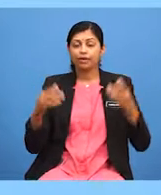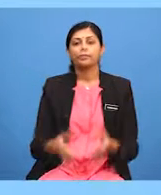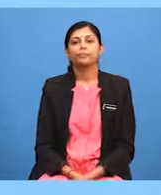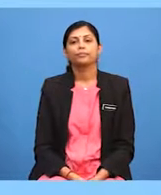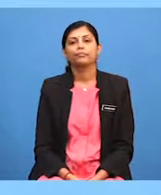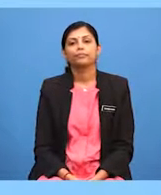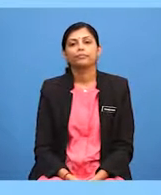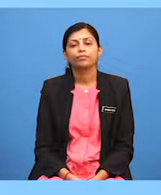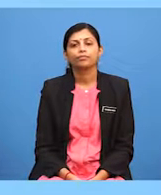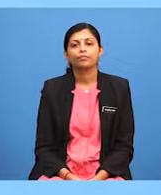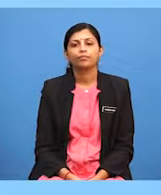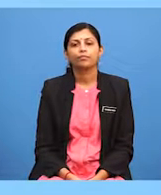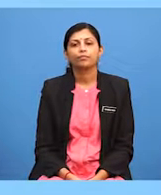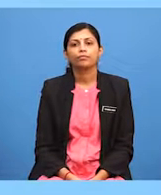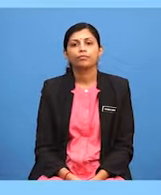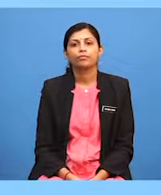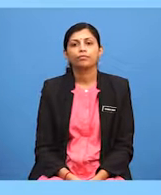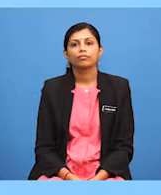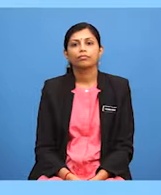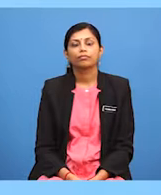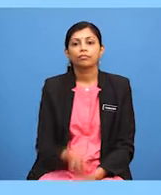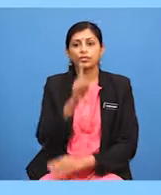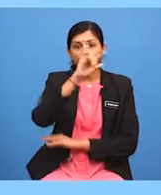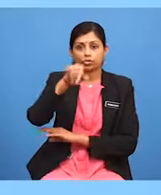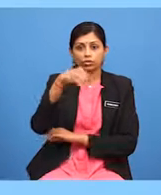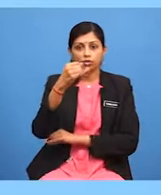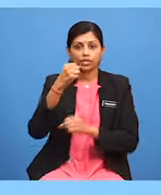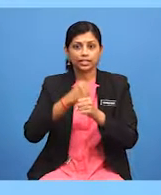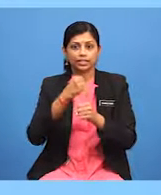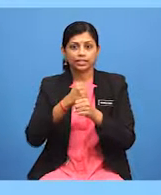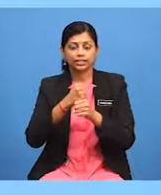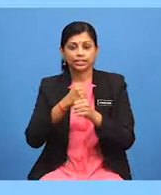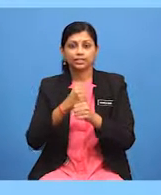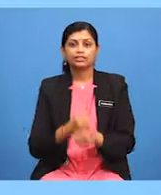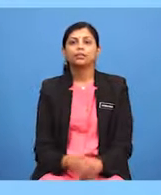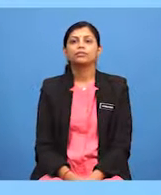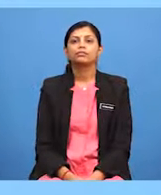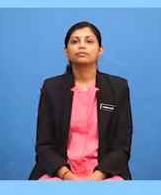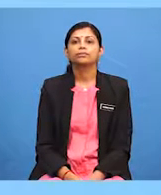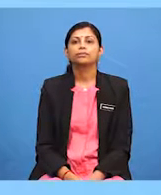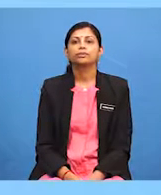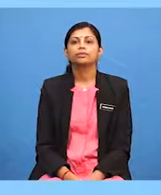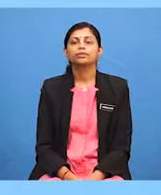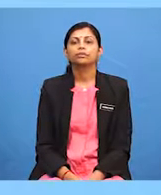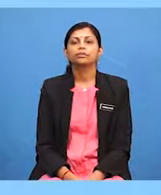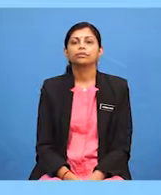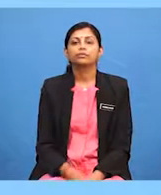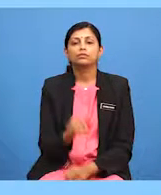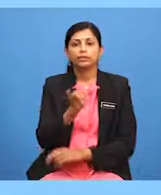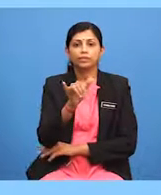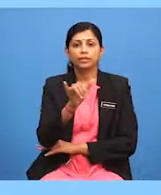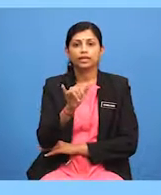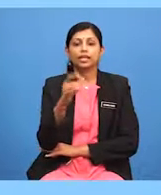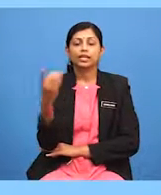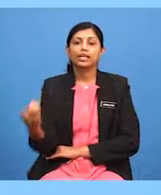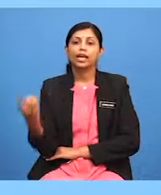J. Di mana 1 joule tenaga adalah 1 Newton